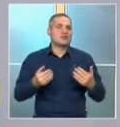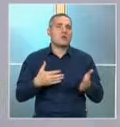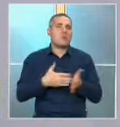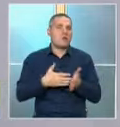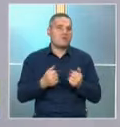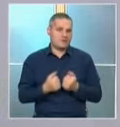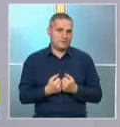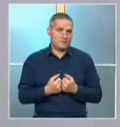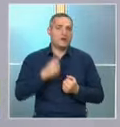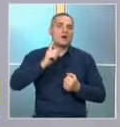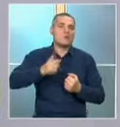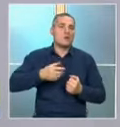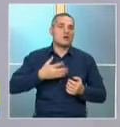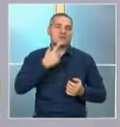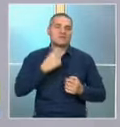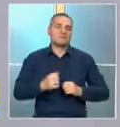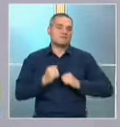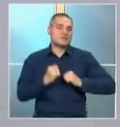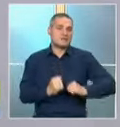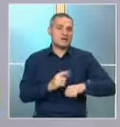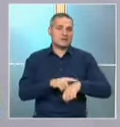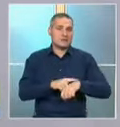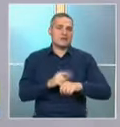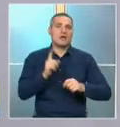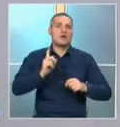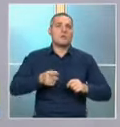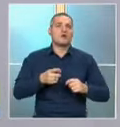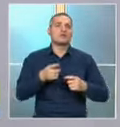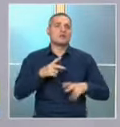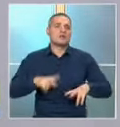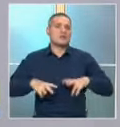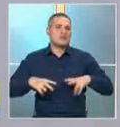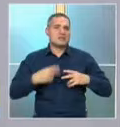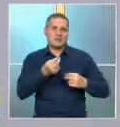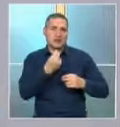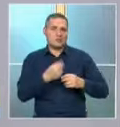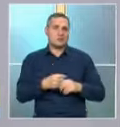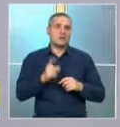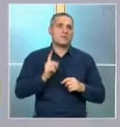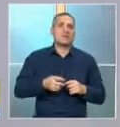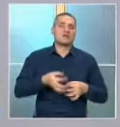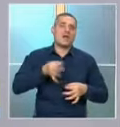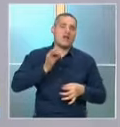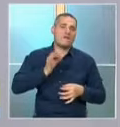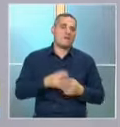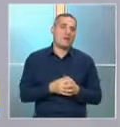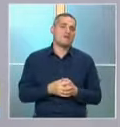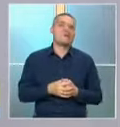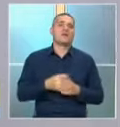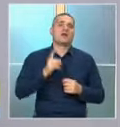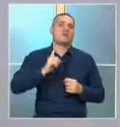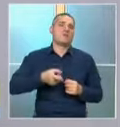поводи. Може да бъде закъснение, може да бъде закуска, може да бъде кафе, може да